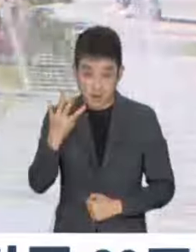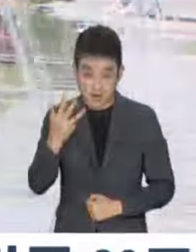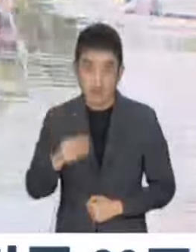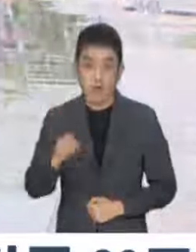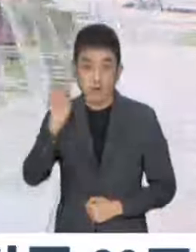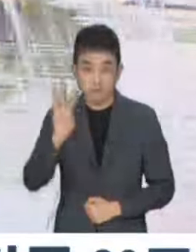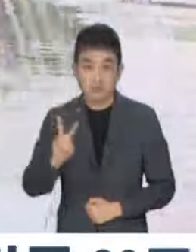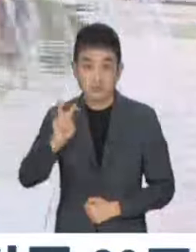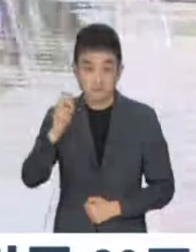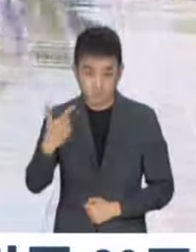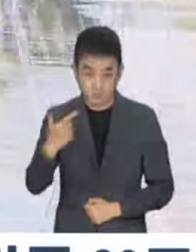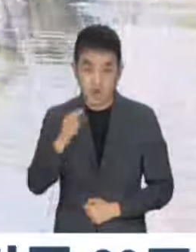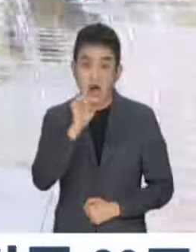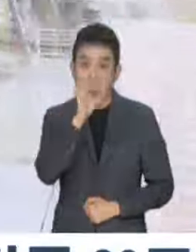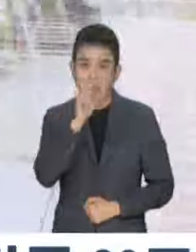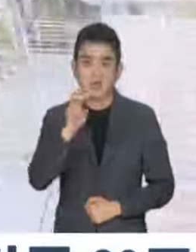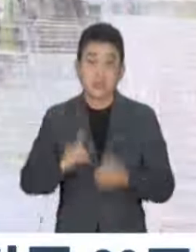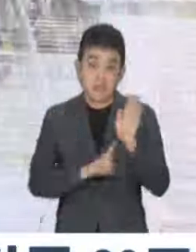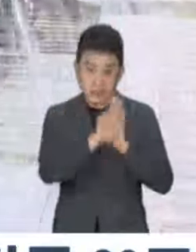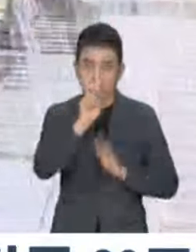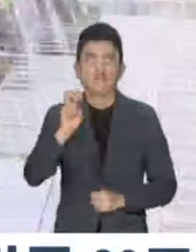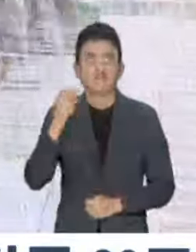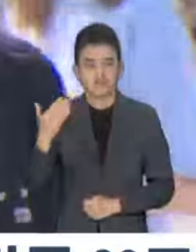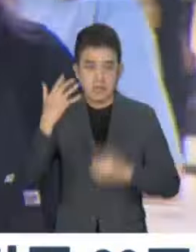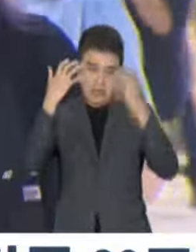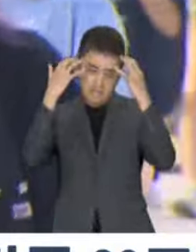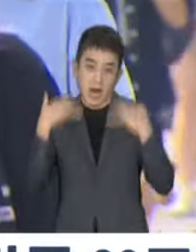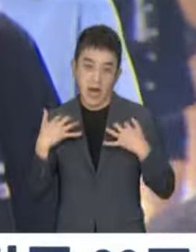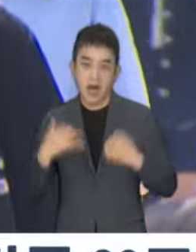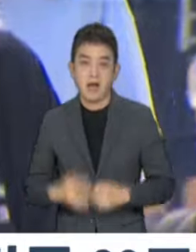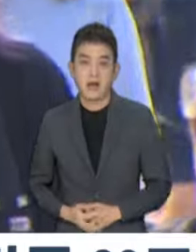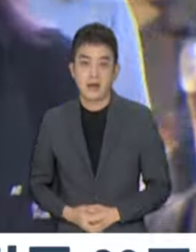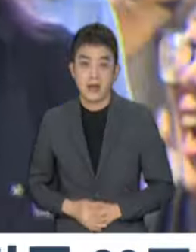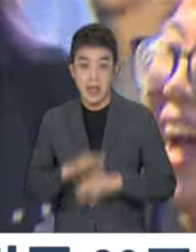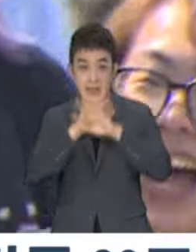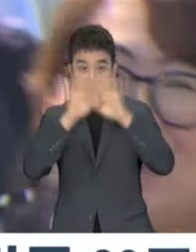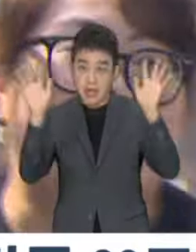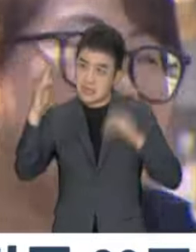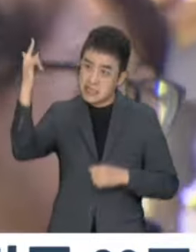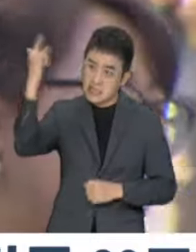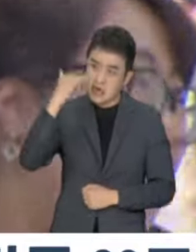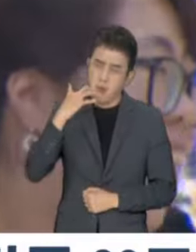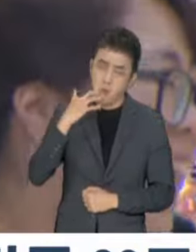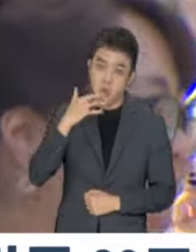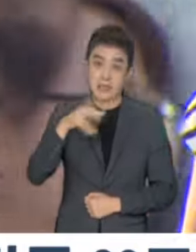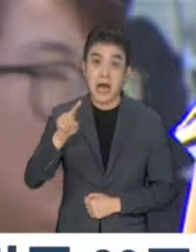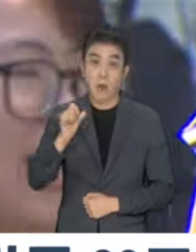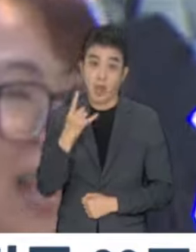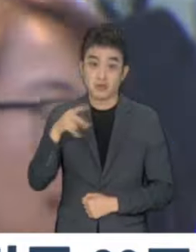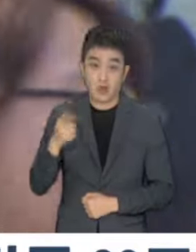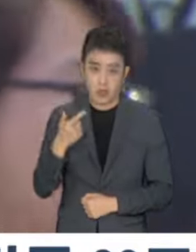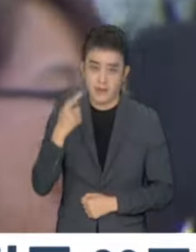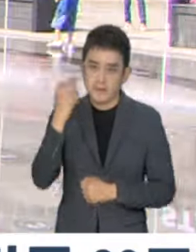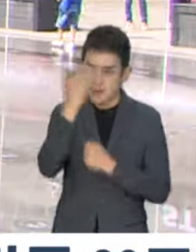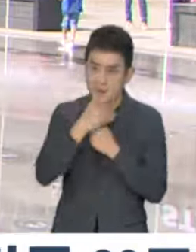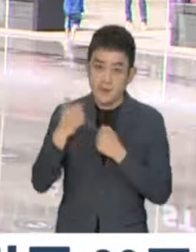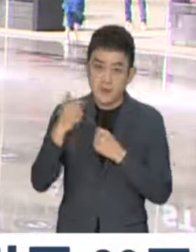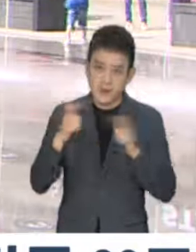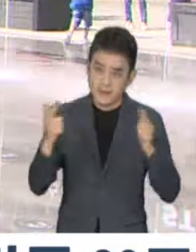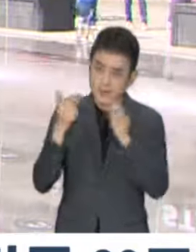광주 26도, 강릉은 29도까지 오르며 덥겠습니다. 낮에는 자외선 지수도 매우 높은 만큼 자외선 차단에 특히